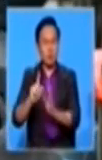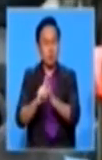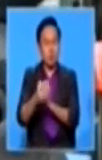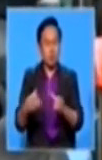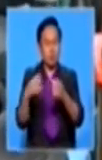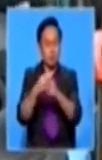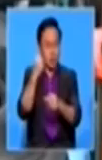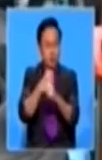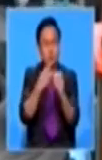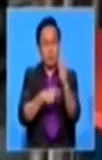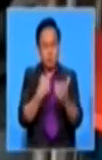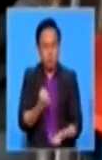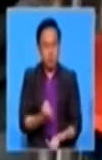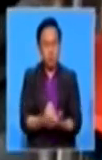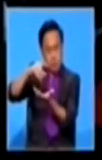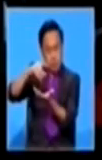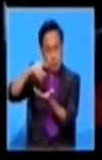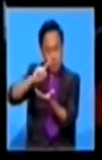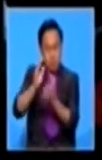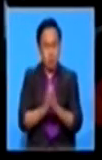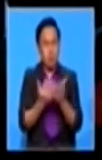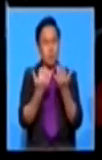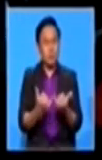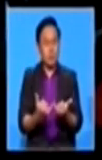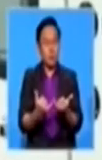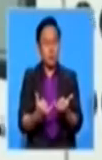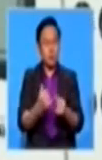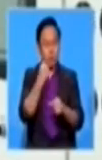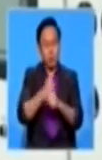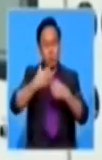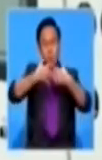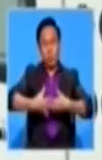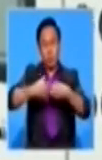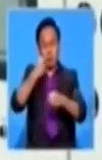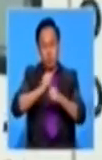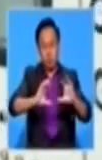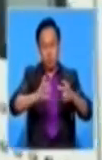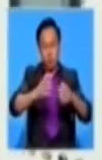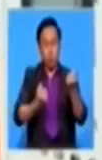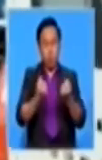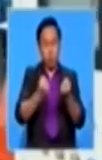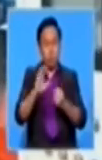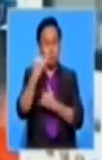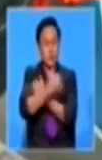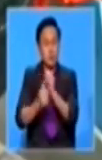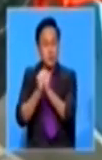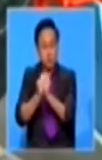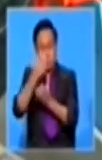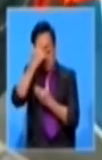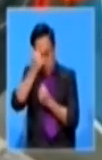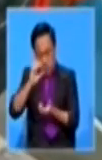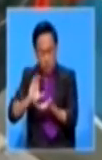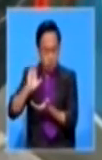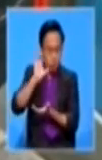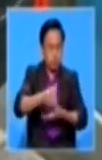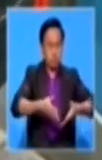ล้วก็ต่างประเทศให้เข้ามาลงทุนในโครงการนิคมอุตสาหกรรมยางพาราแห่งนี้นะคะโดยได้มีการพิจารณาสิทธิพิเศษค่ะมาตรการด้านภา